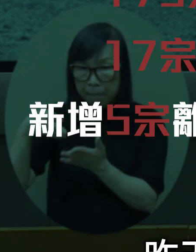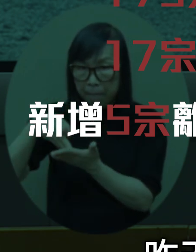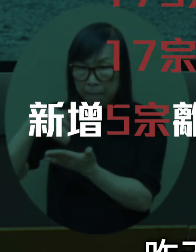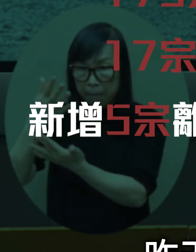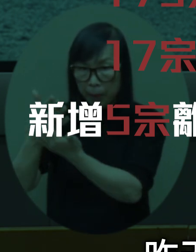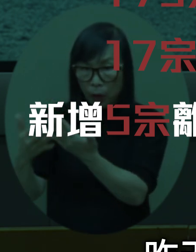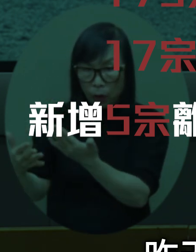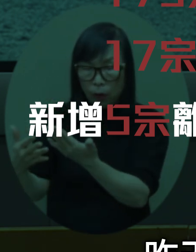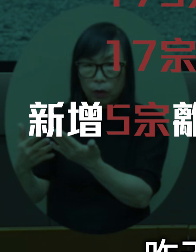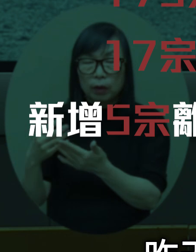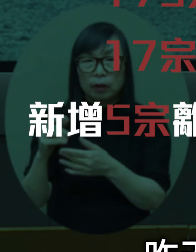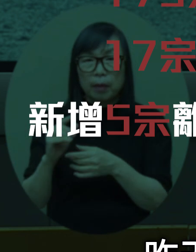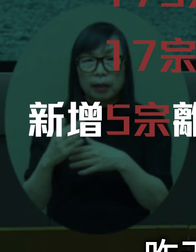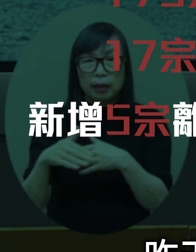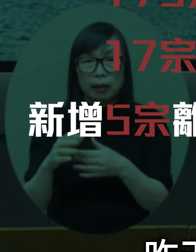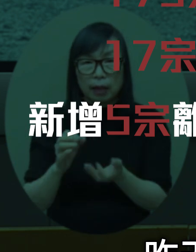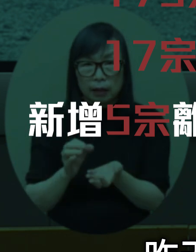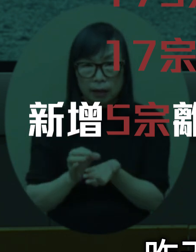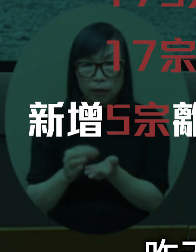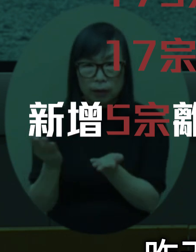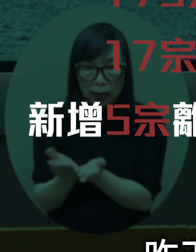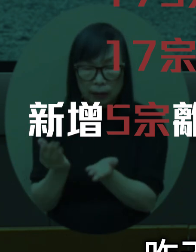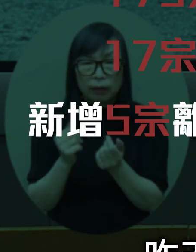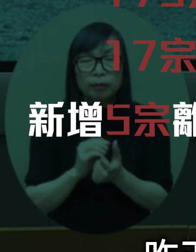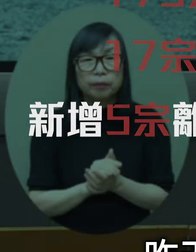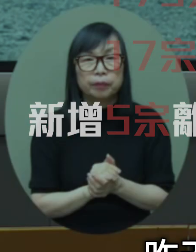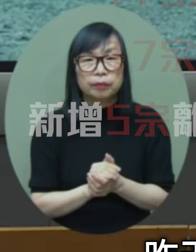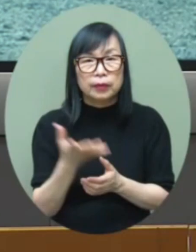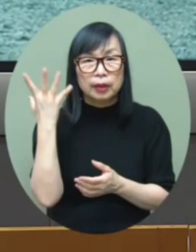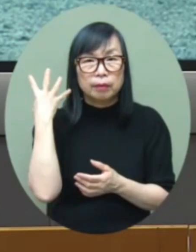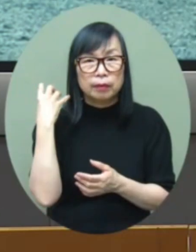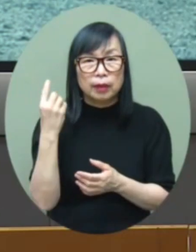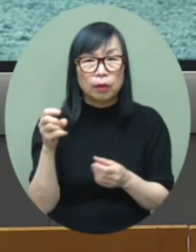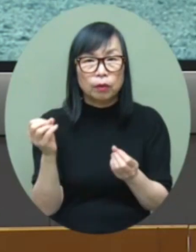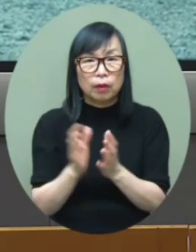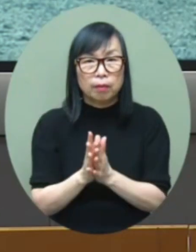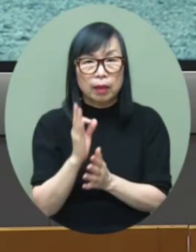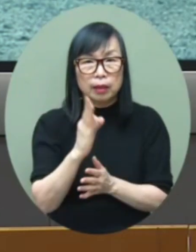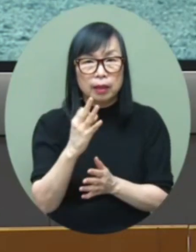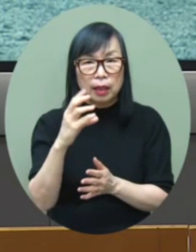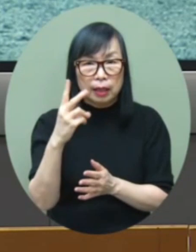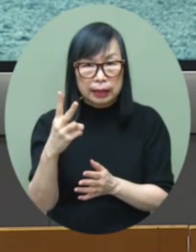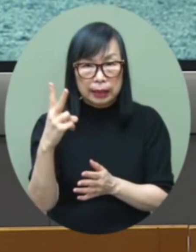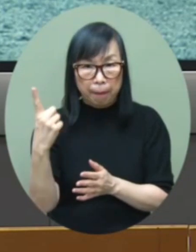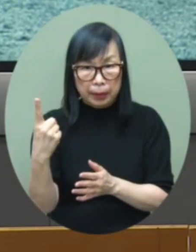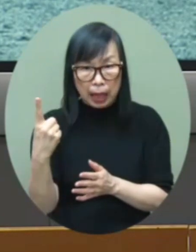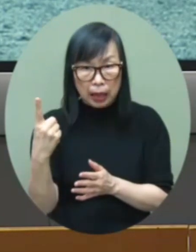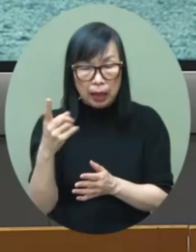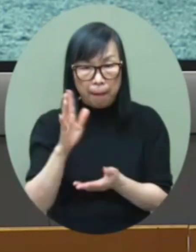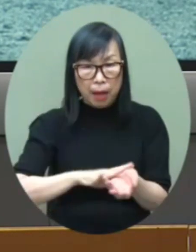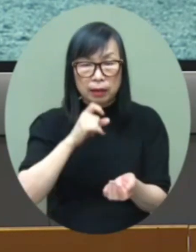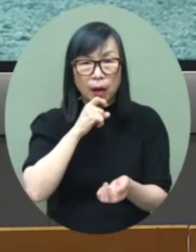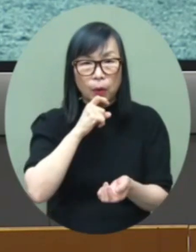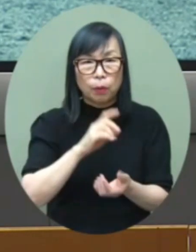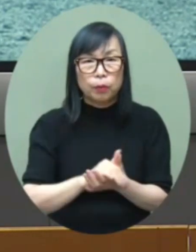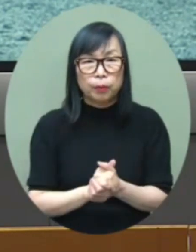天共有173宗陽性的個案，香港是共有321宗的陽性